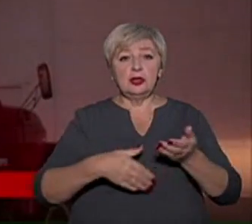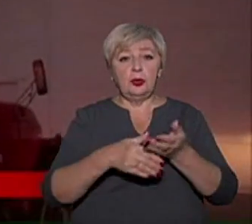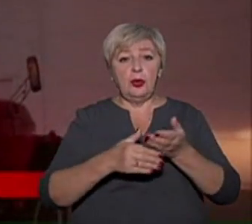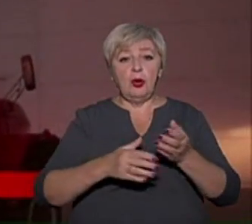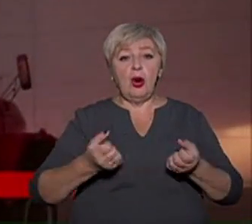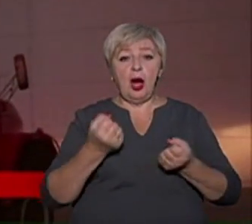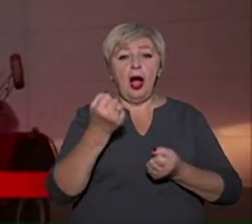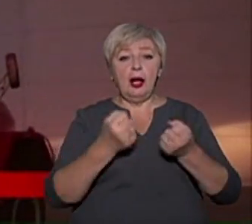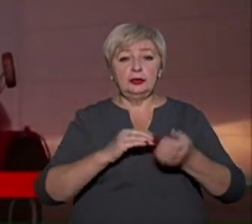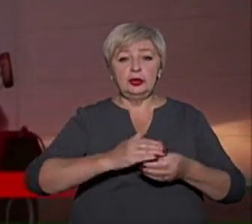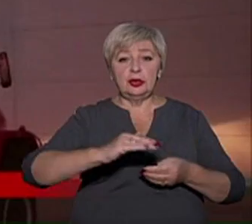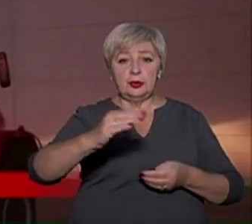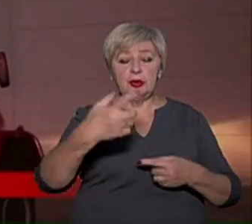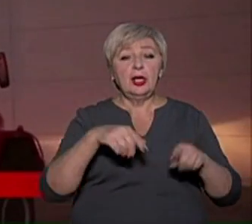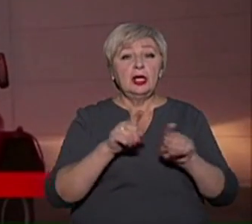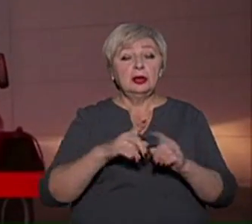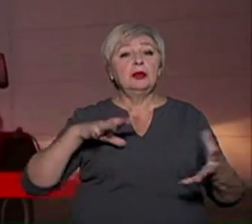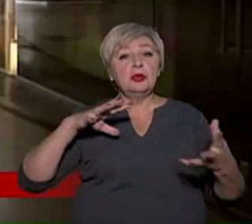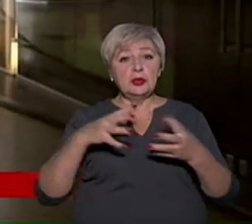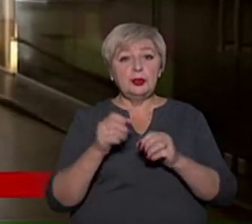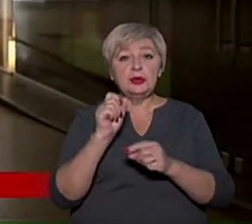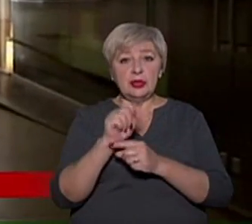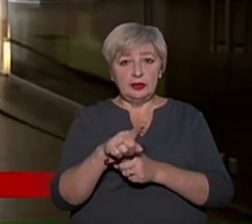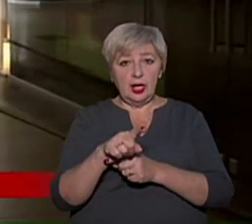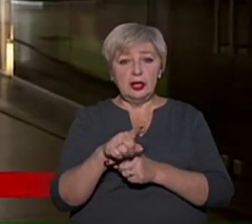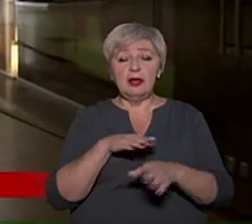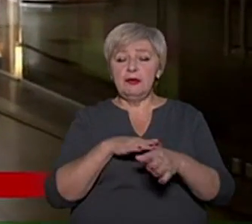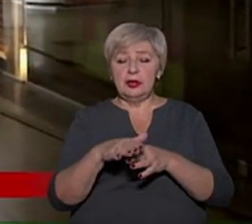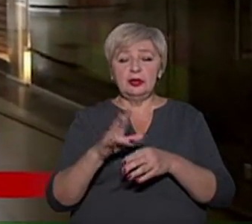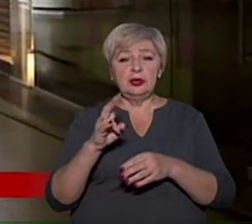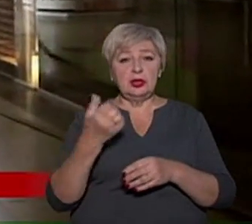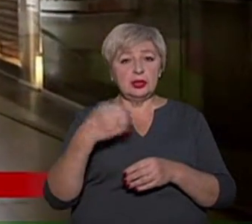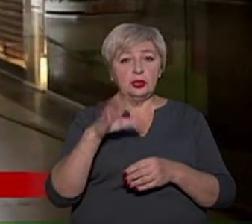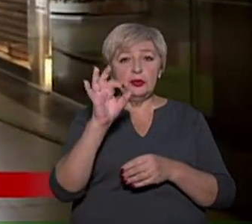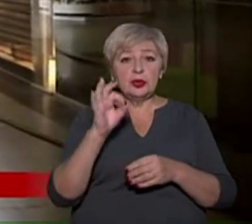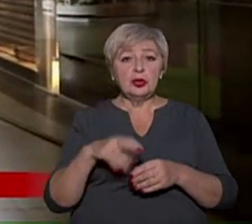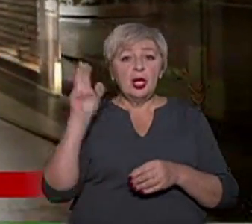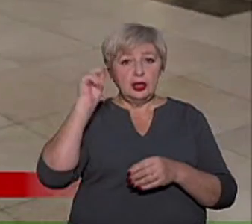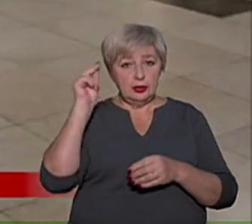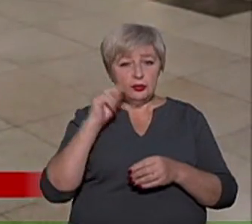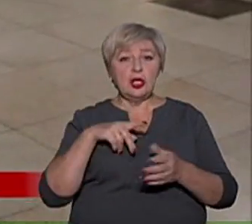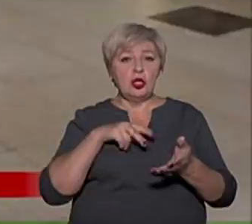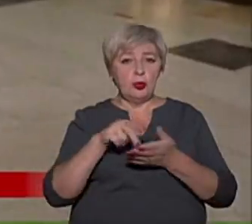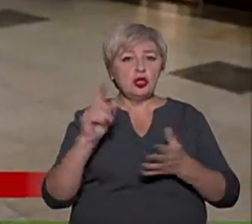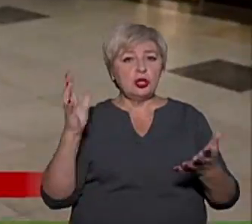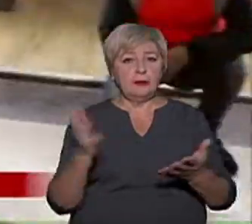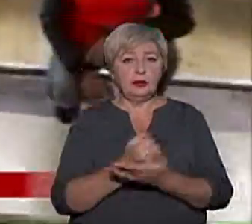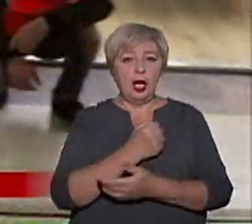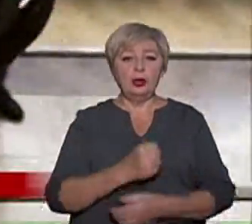пожежу. Відтак підсумовували завдання, виконали на 100% і навчання пройшли вдало.